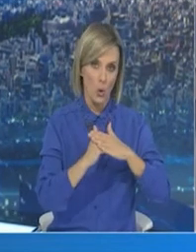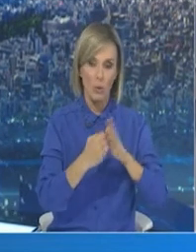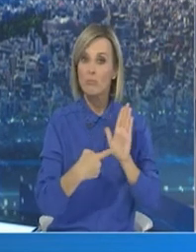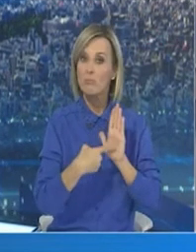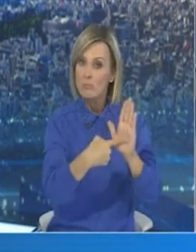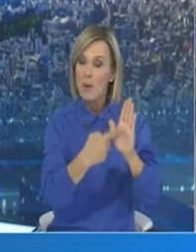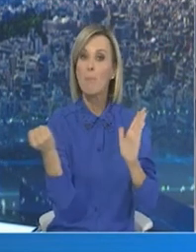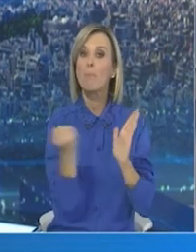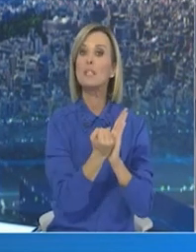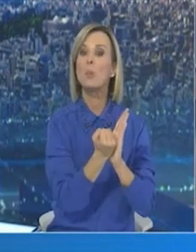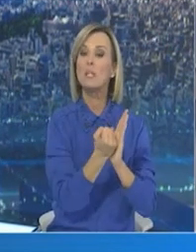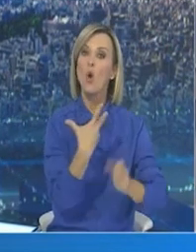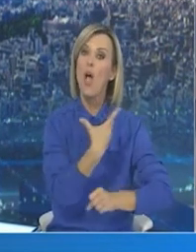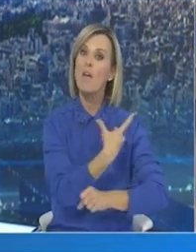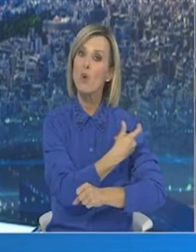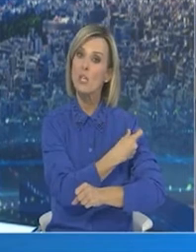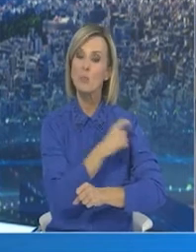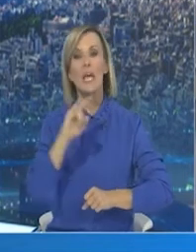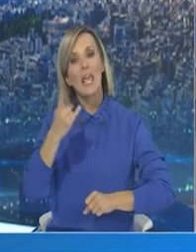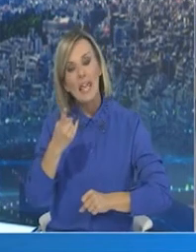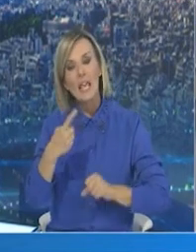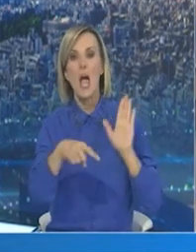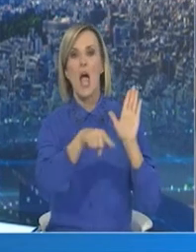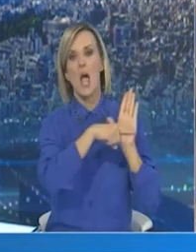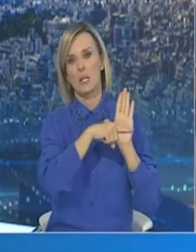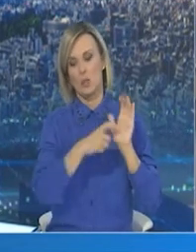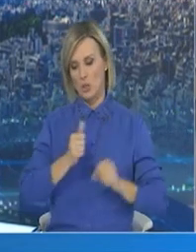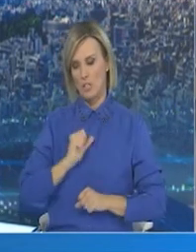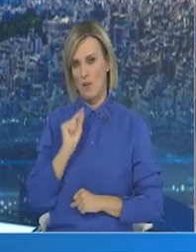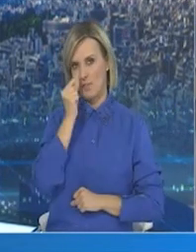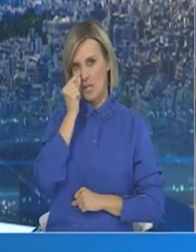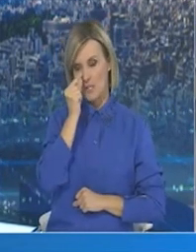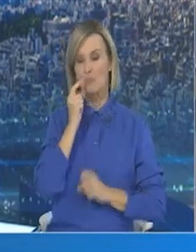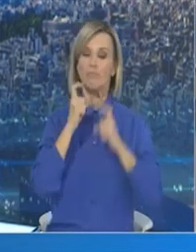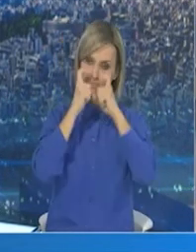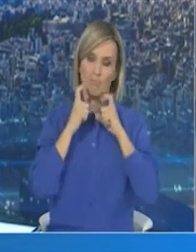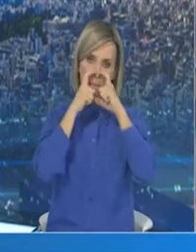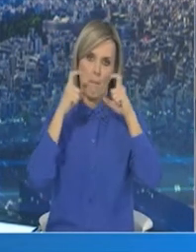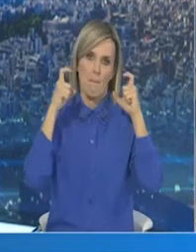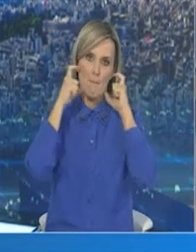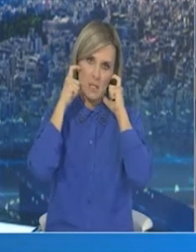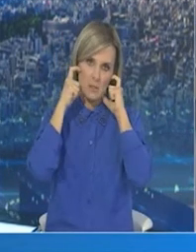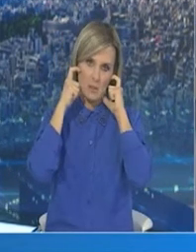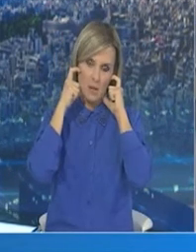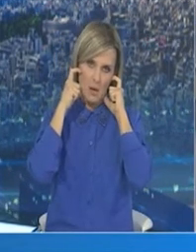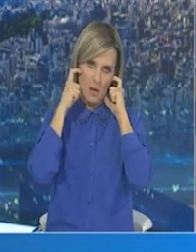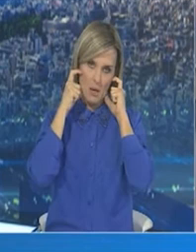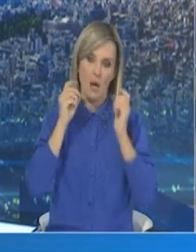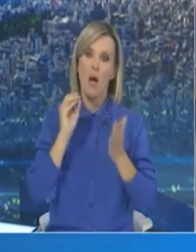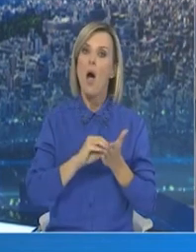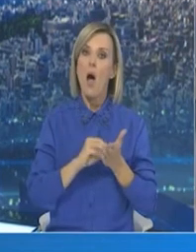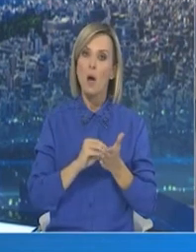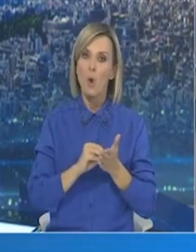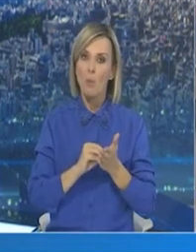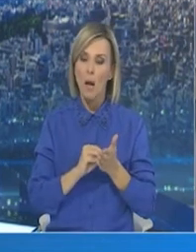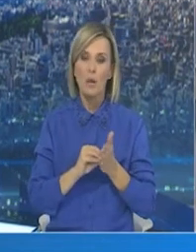πιστοποιητικού εμβολιασμού ή αρνητικό self-test και την καθολική υποχρεωτική χρήση μάσκας με παράλληλη υποχρέωση έκδοσης ηλεκτρονικού